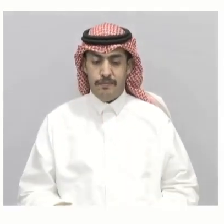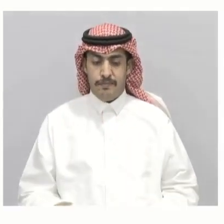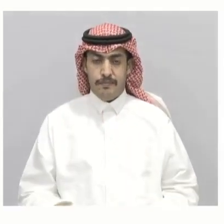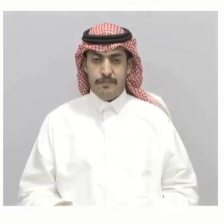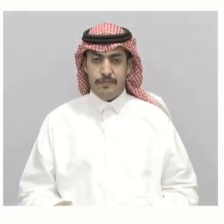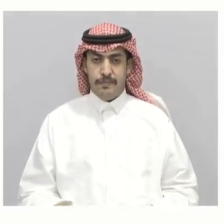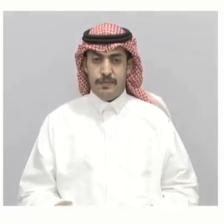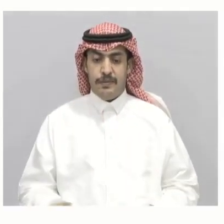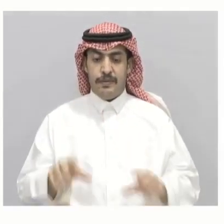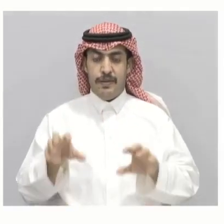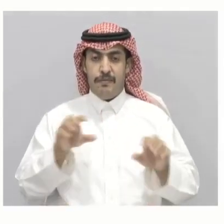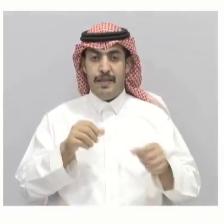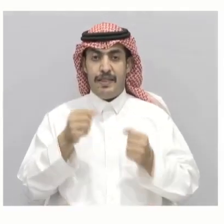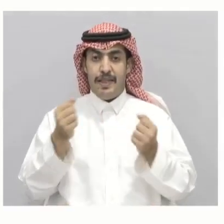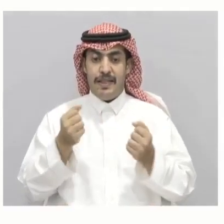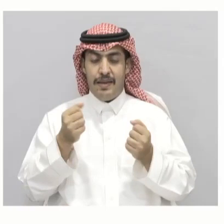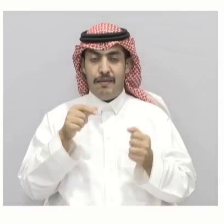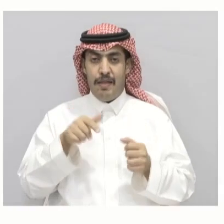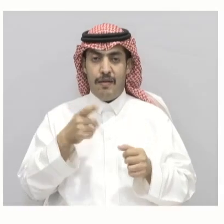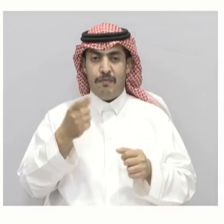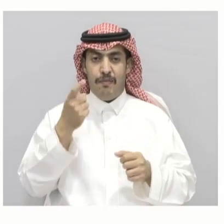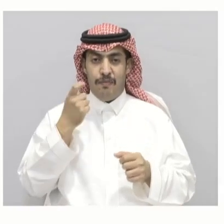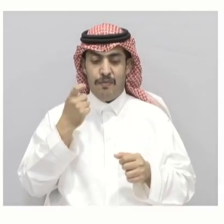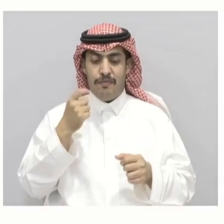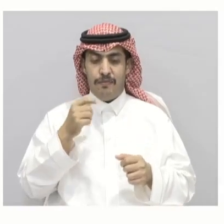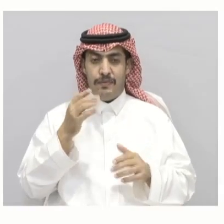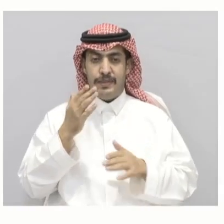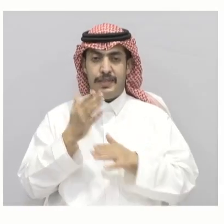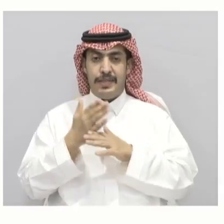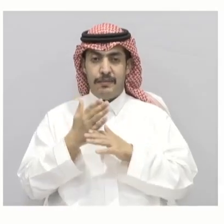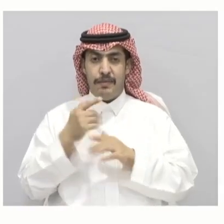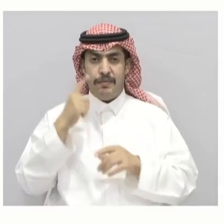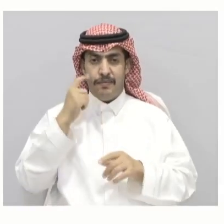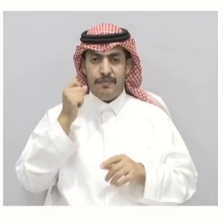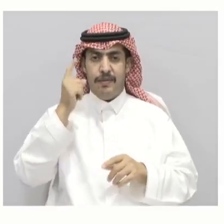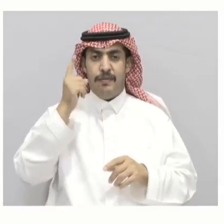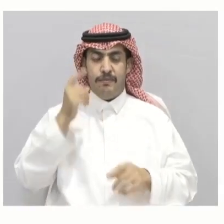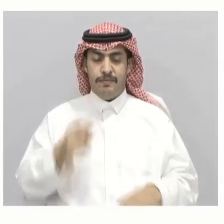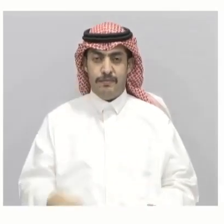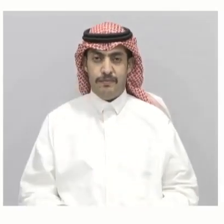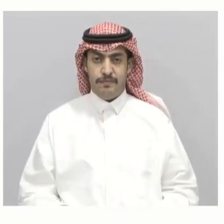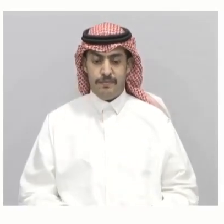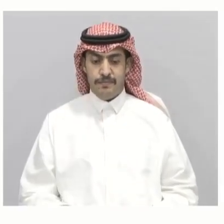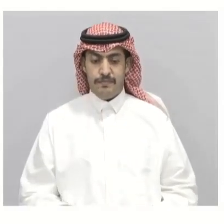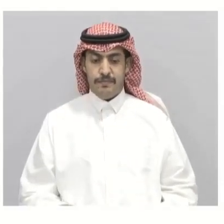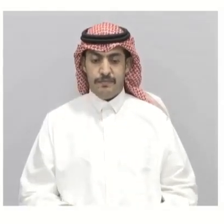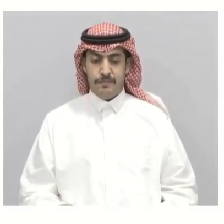دعونا ناخذ تدريبا على هذا المفهوم حتى يرسخ بشكل اكبر